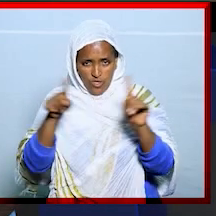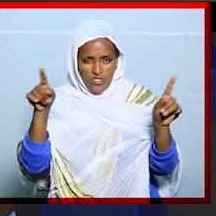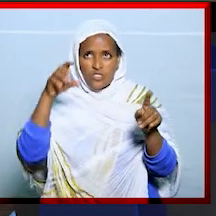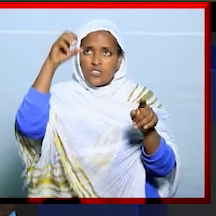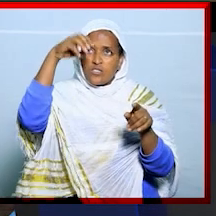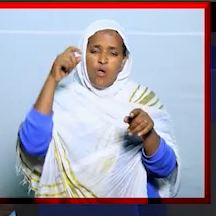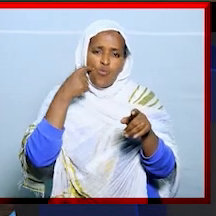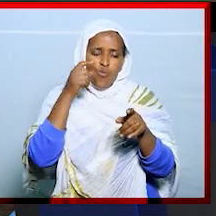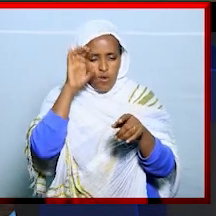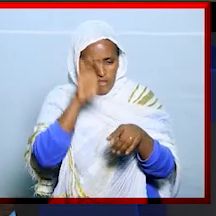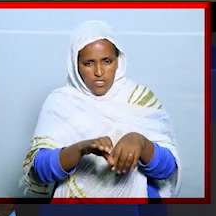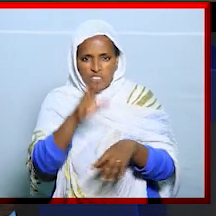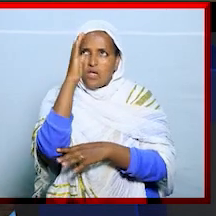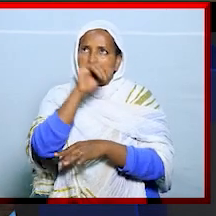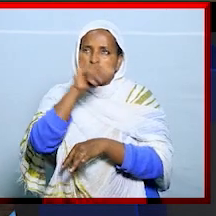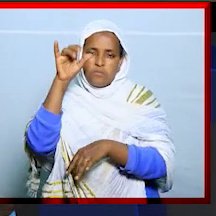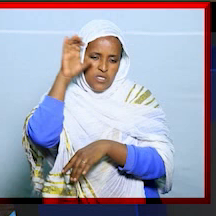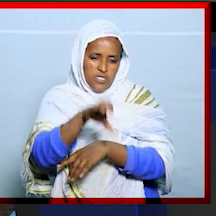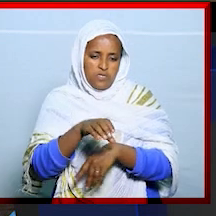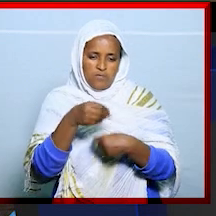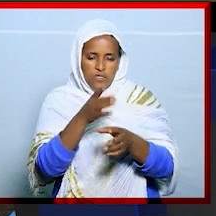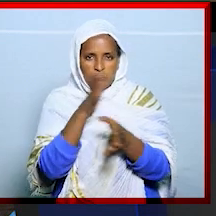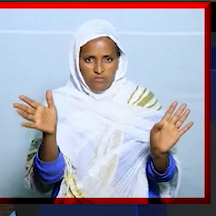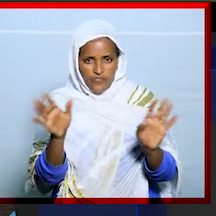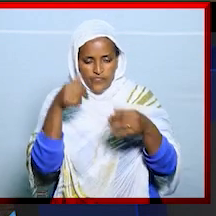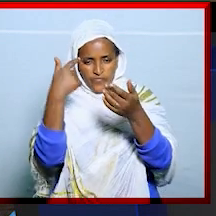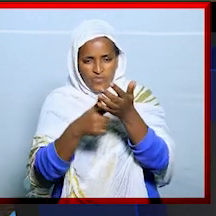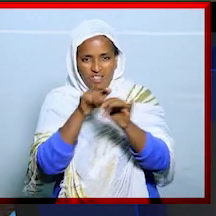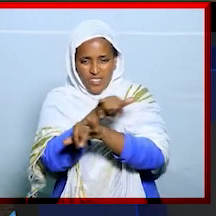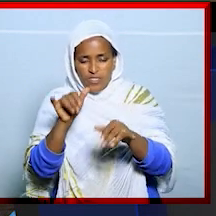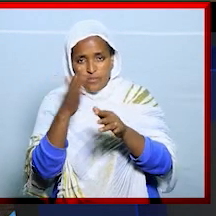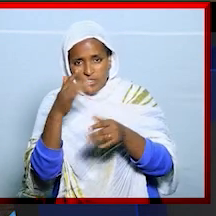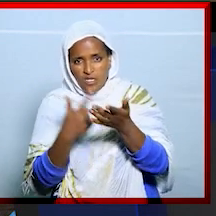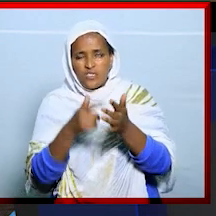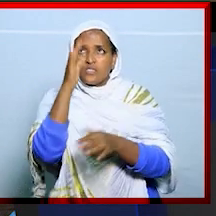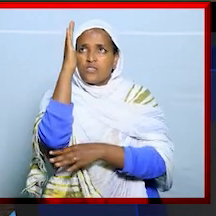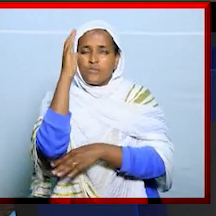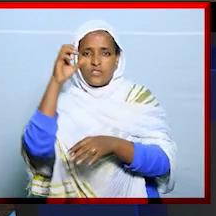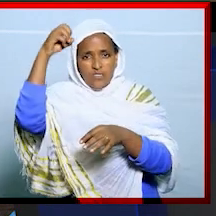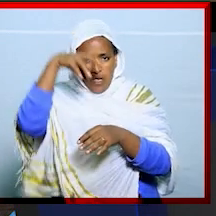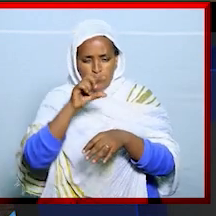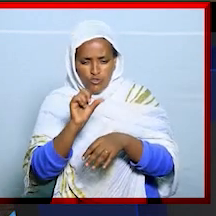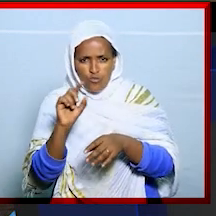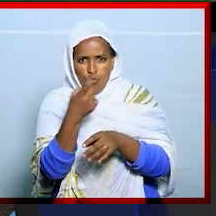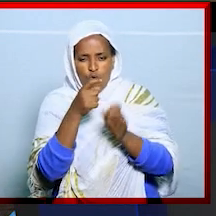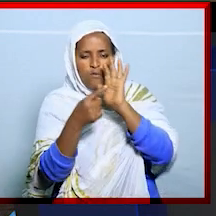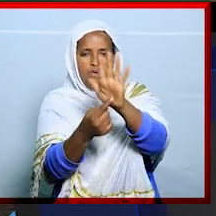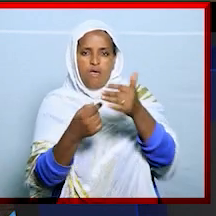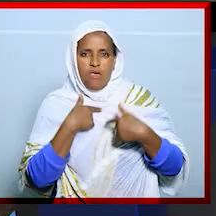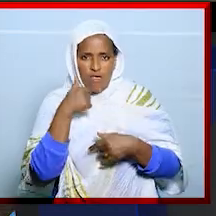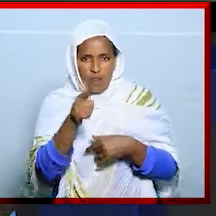ያለ ግን ፀሐይ እንኳን እንደማታስገድድ እግዚአብሔር የማያስገድድ እና ከዚህና ከመሳሰሉት የተነሳ ፀሐይ እግዚአብሔርን በትንሽም